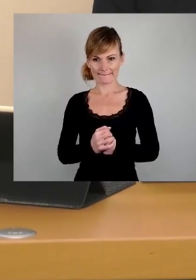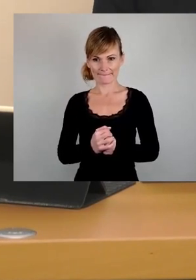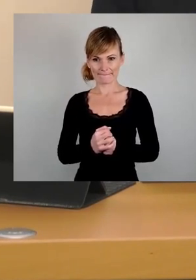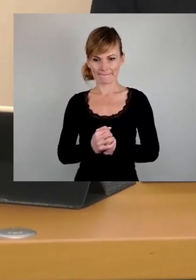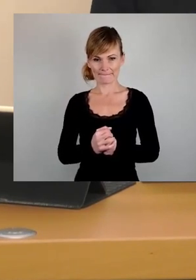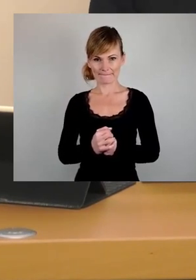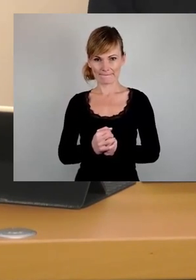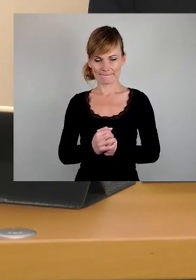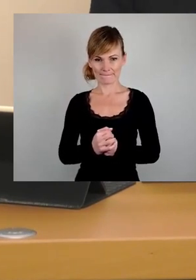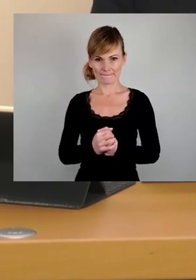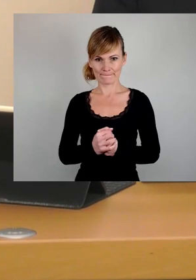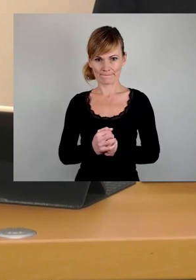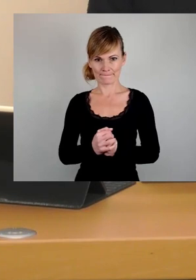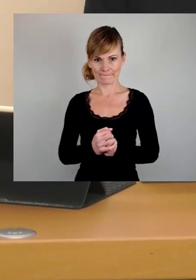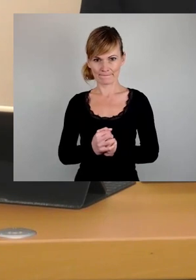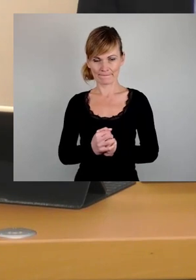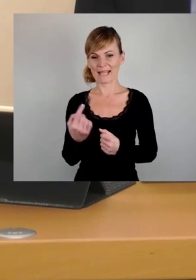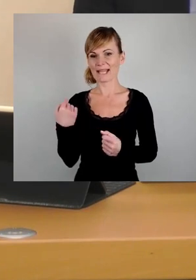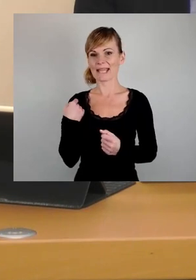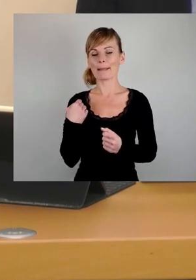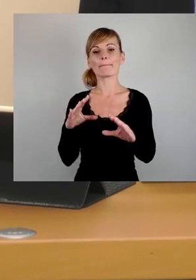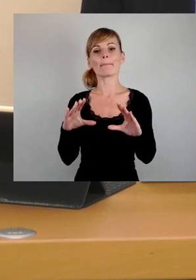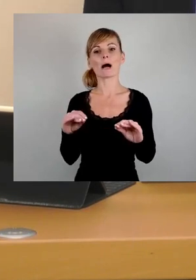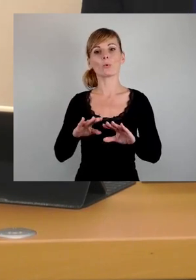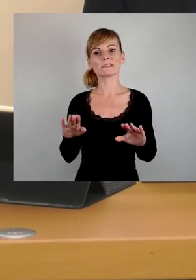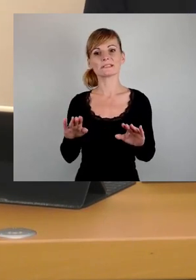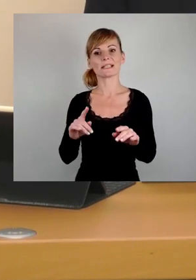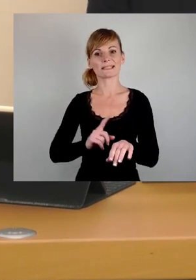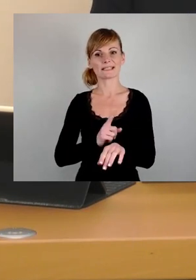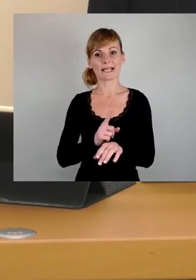Aus der Auszeit nochmal Antragsbedarf. Herr Schmidt, bitte.